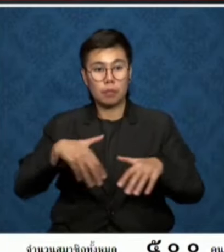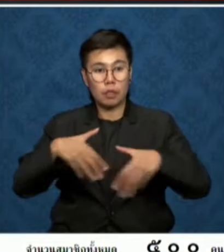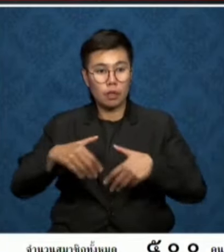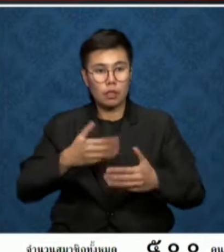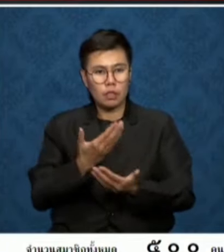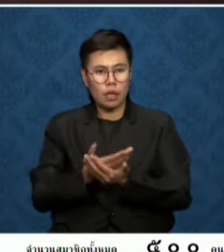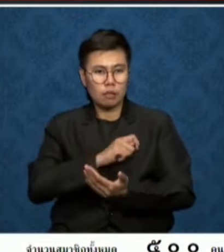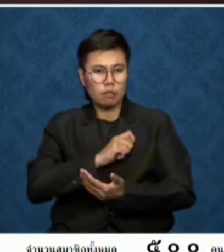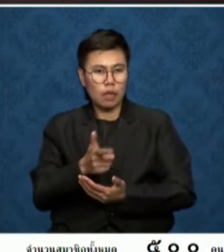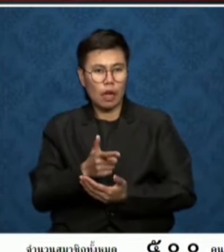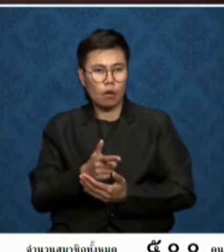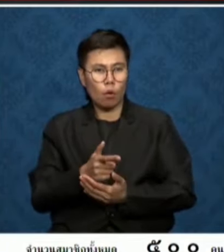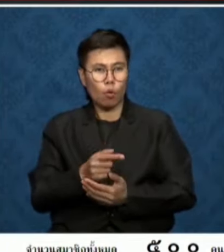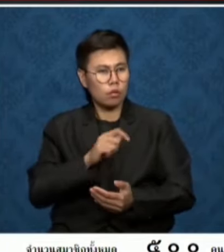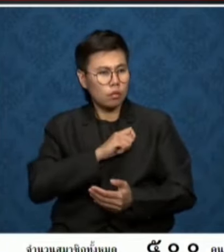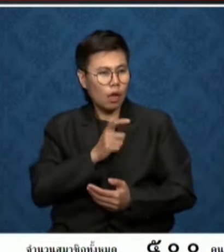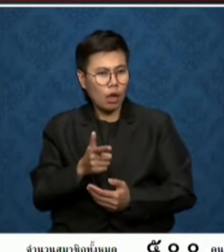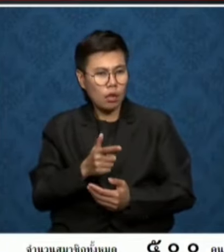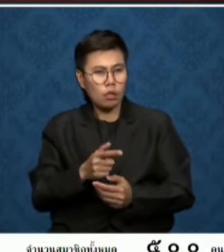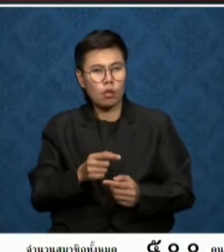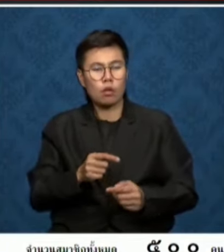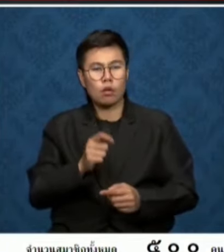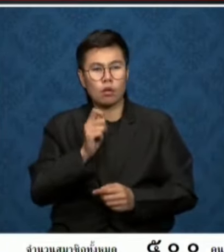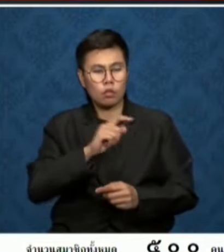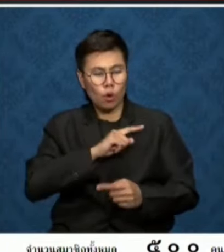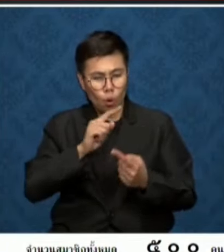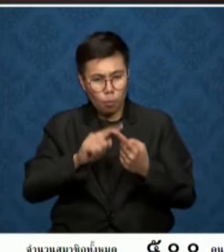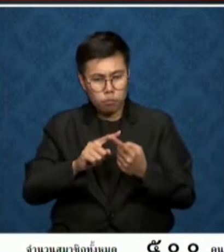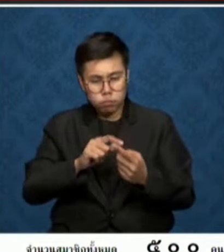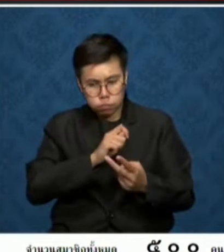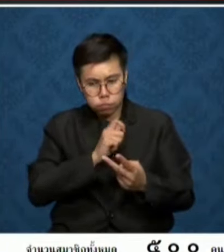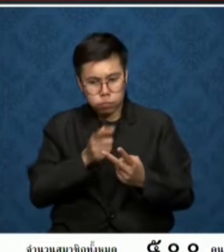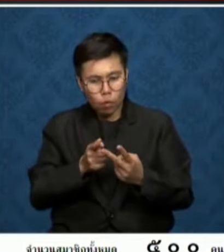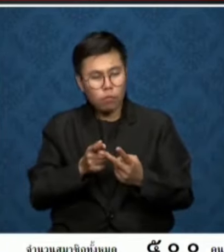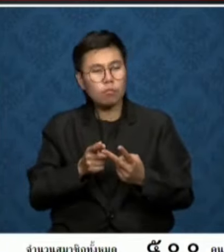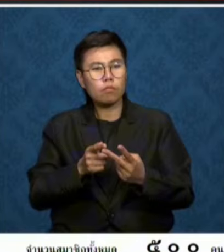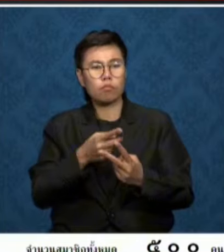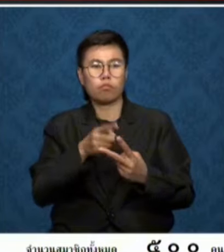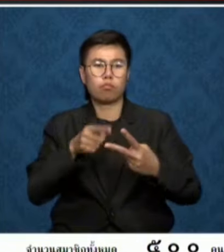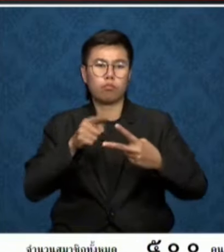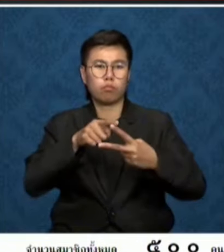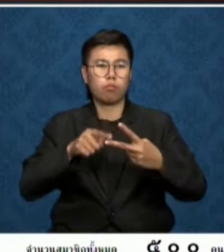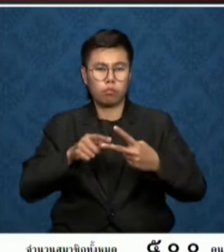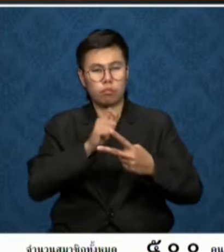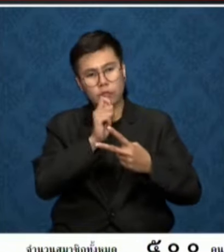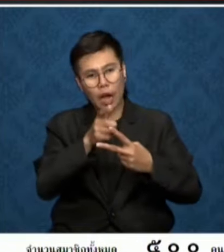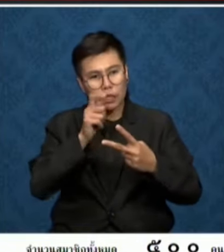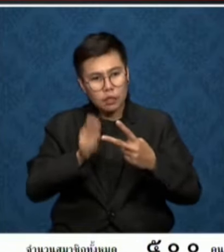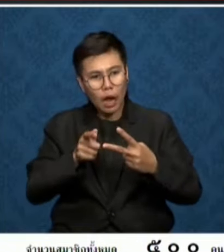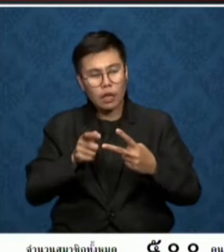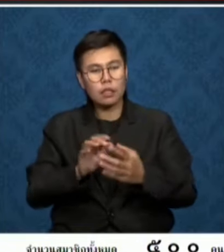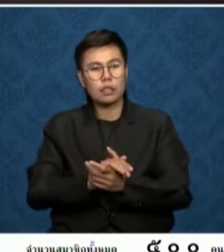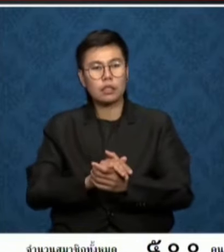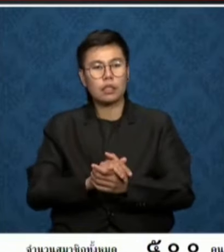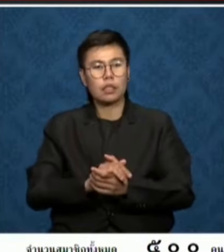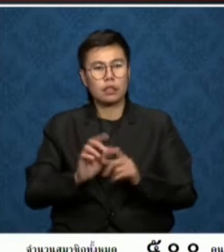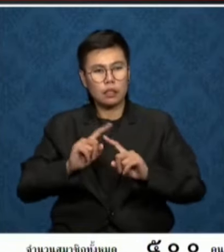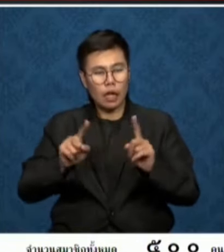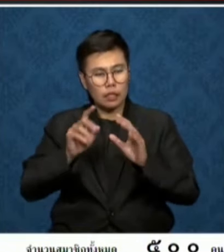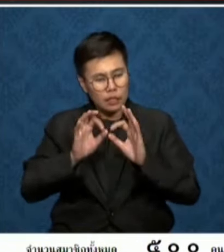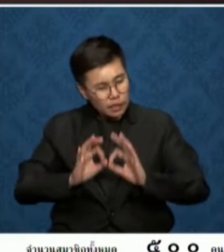ายเงินซ้ำซ้อนครับต้องจ่ายสองต่อครับจ่ายค่าสร้างต้องจ่ายซื้อไฟไปด้วยกันครับแต่คำถามสำคัญ